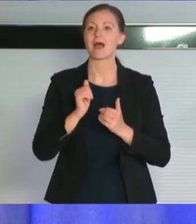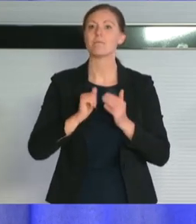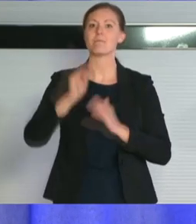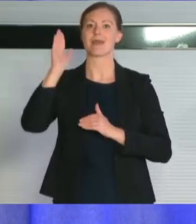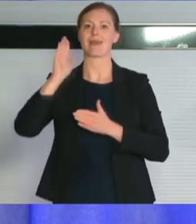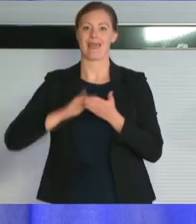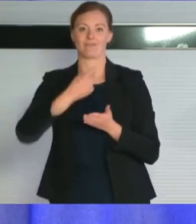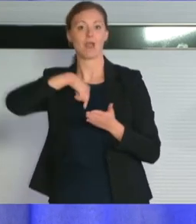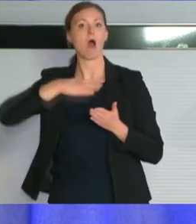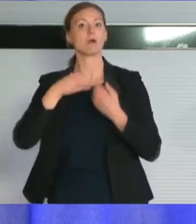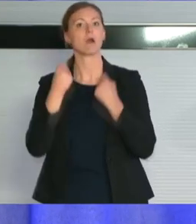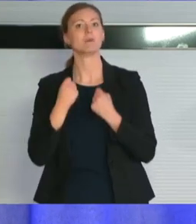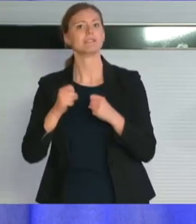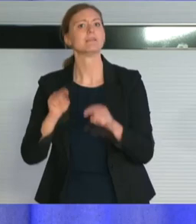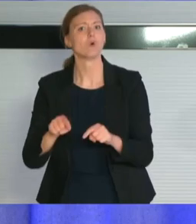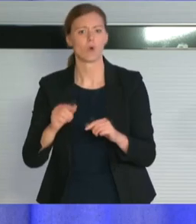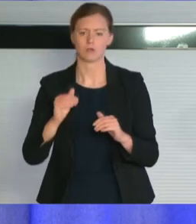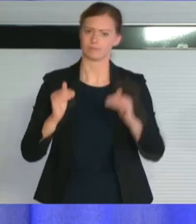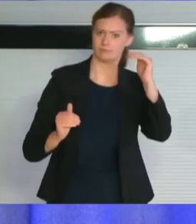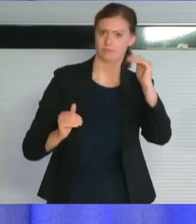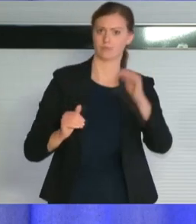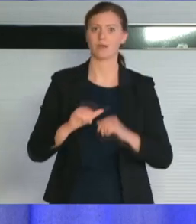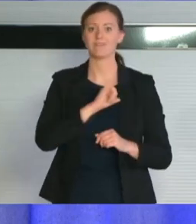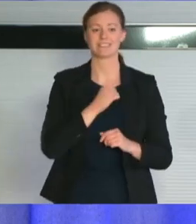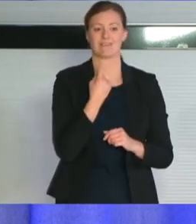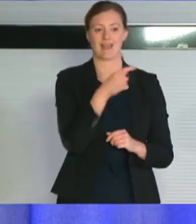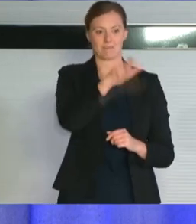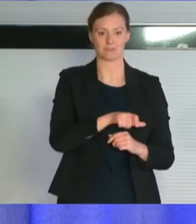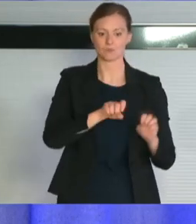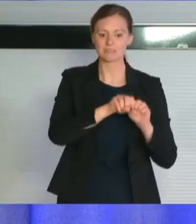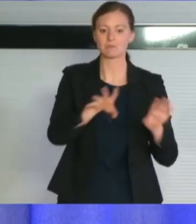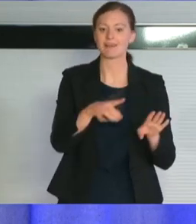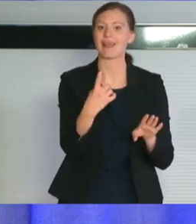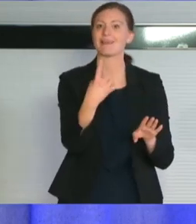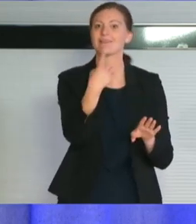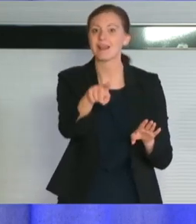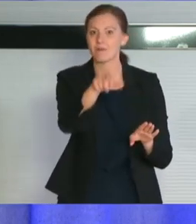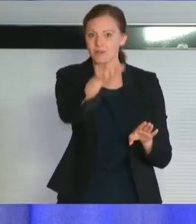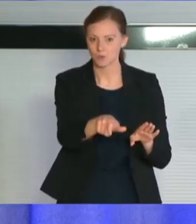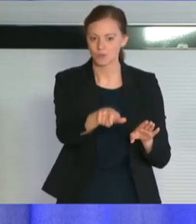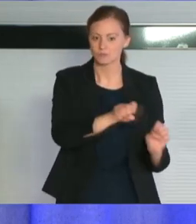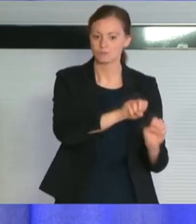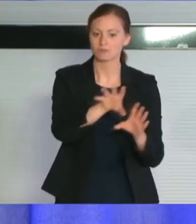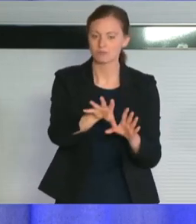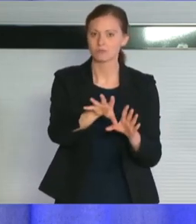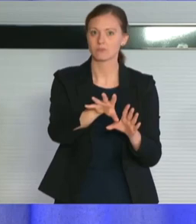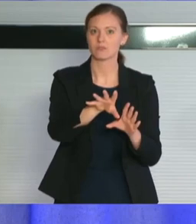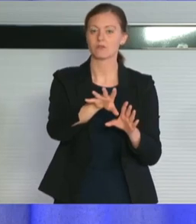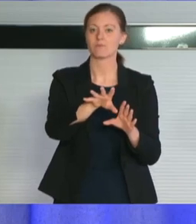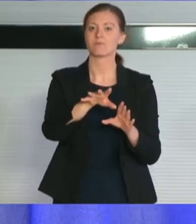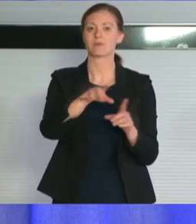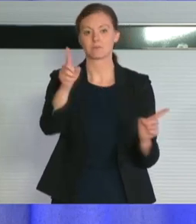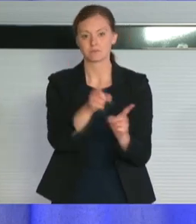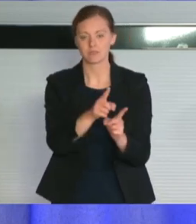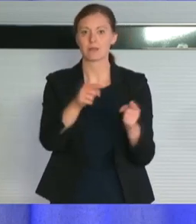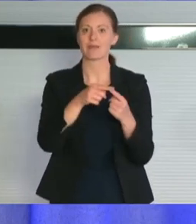det vi nå har kapasitet til. Hvis hver smittet fører smitten videre til én person, helst mindre, vil